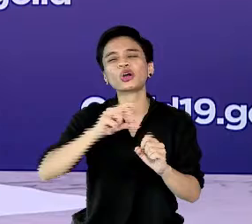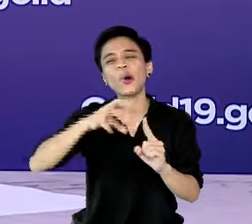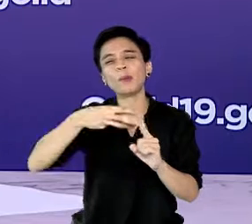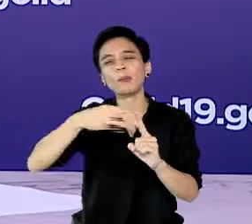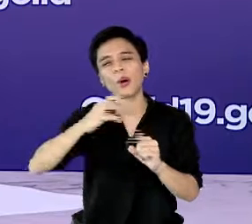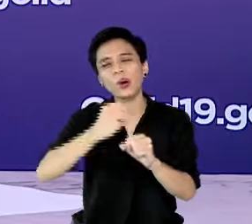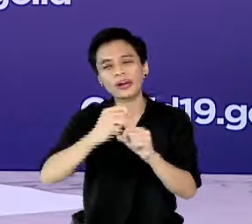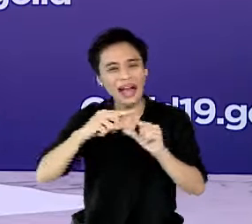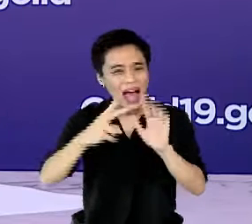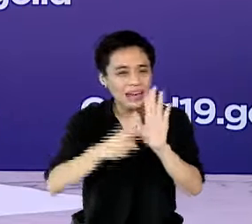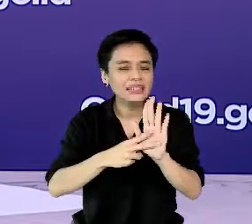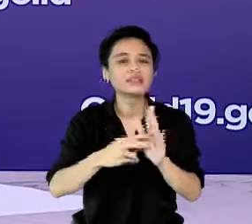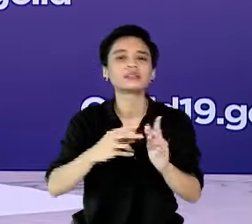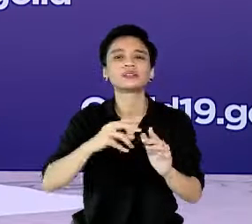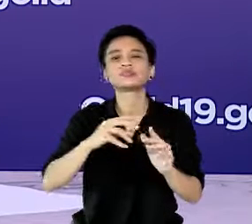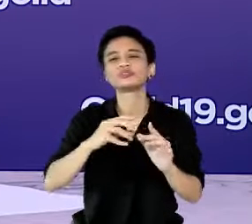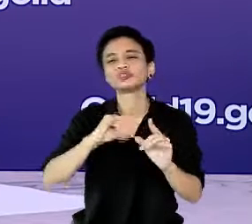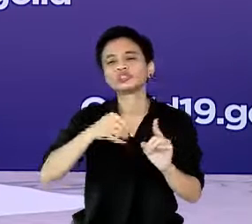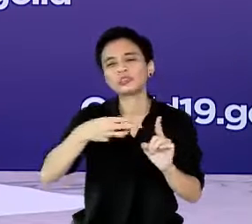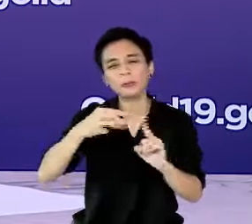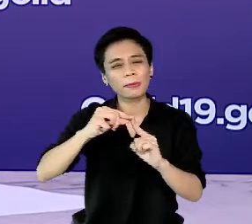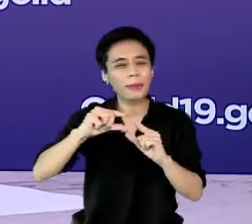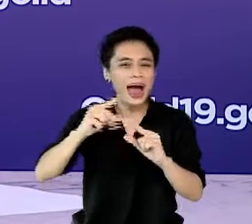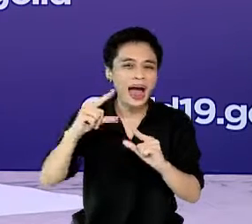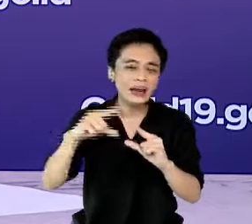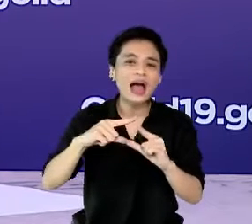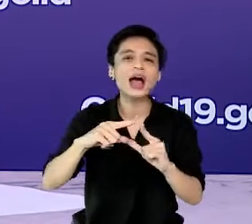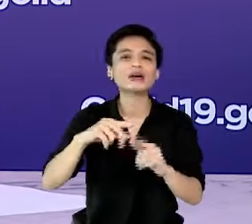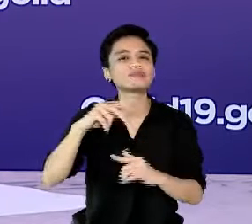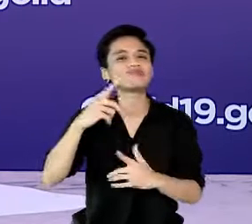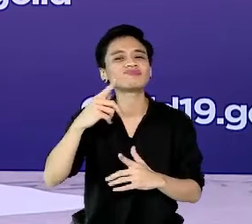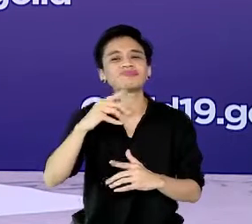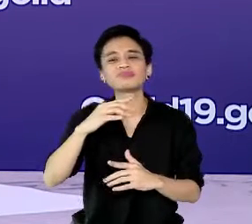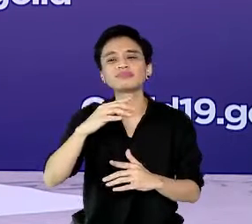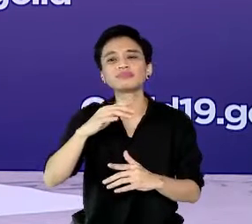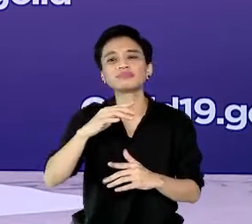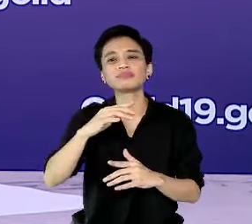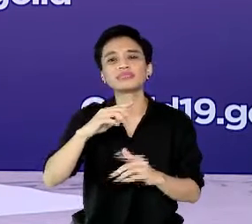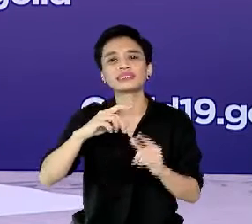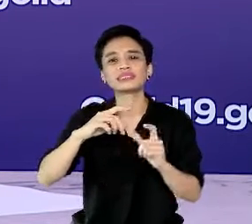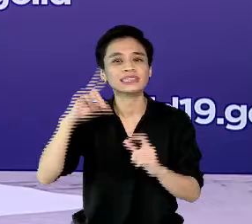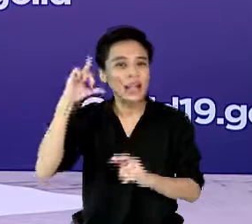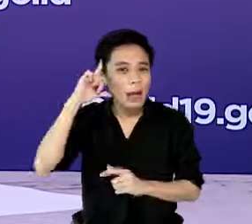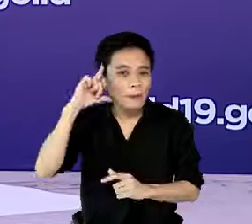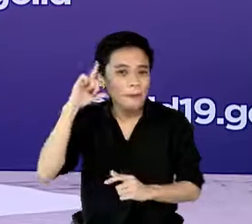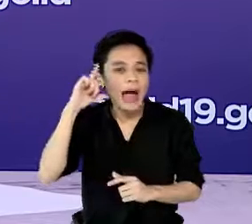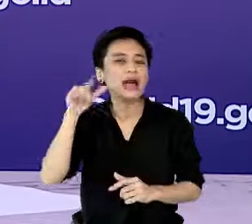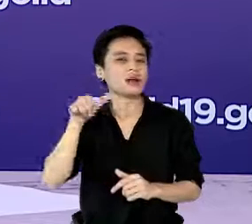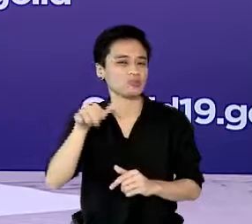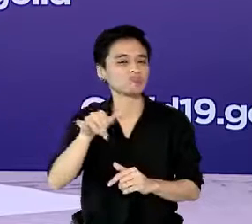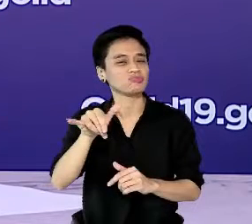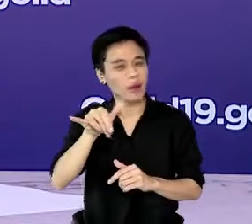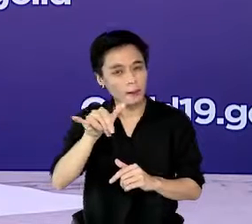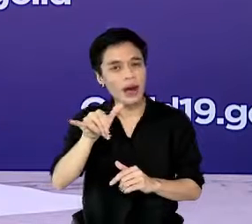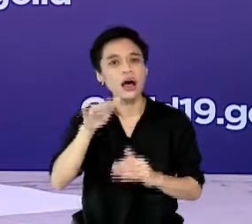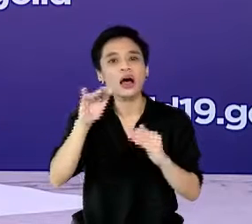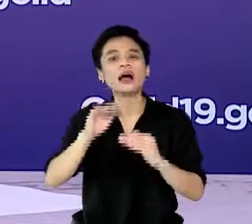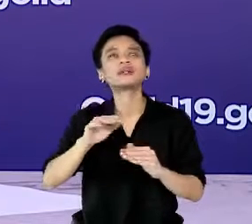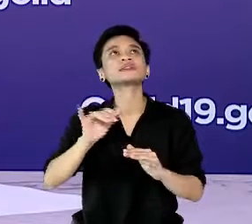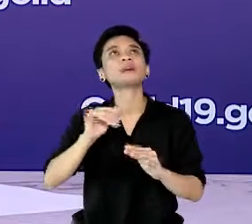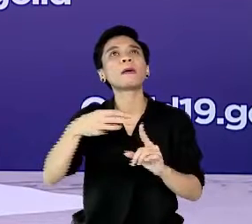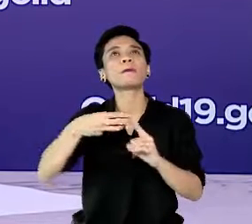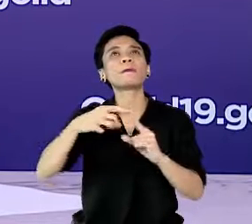provinsi Jawa Tengah dan kabupaten Bantul dan Sleman Provinsi Daerah Istimewa Yogyakarta dan Kabupaten